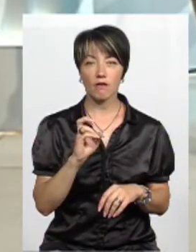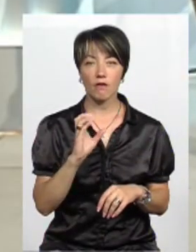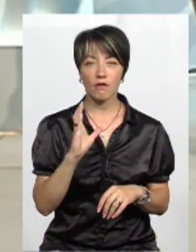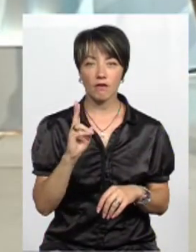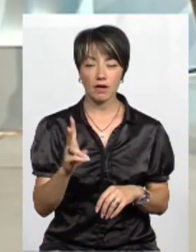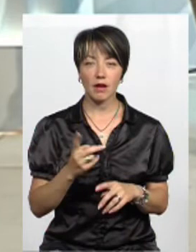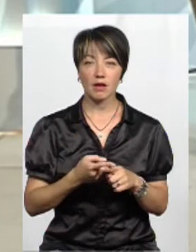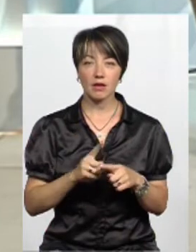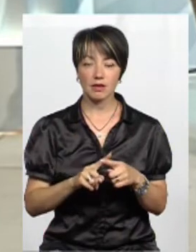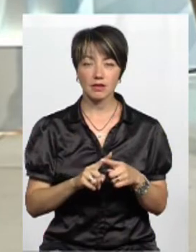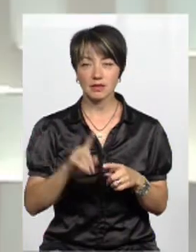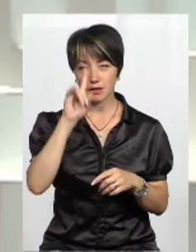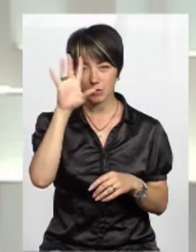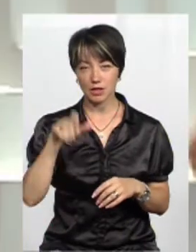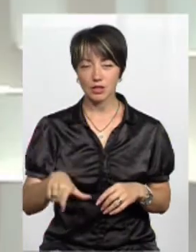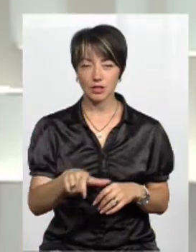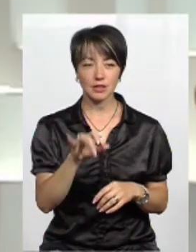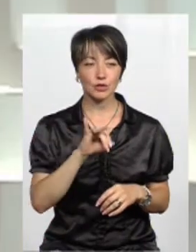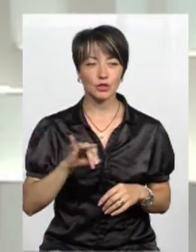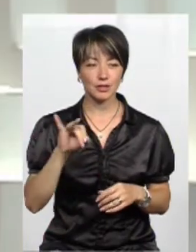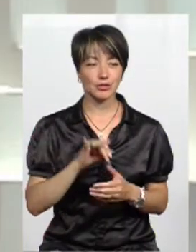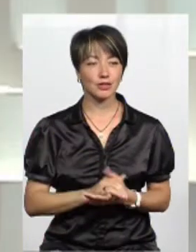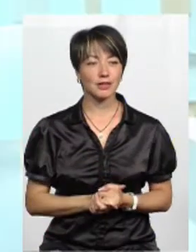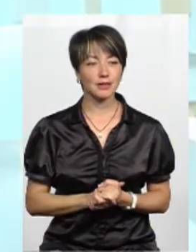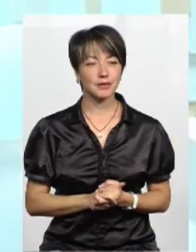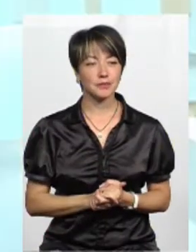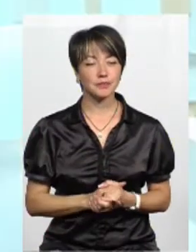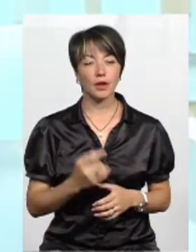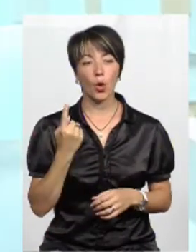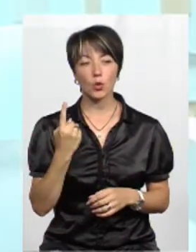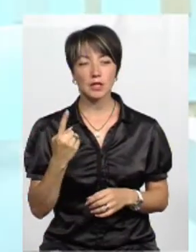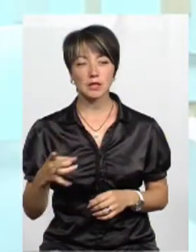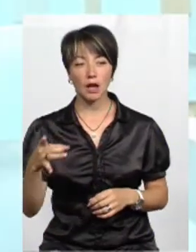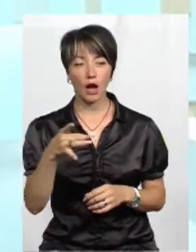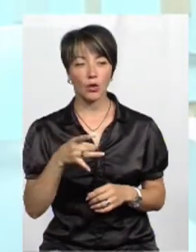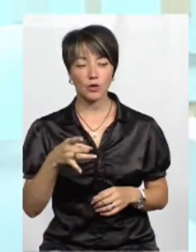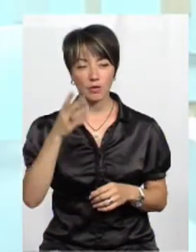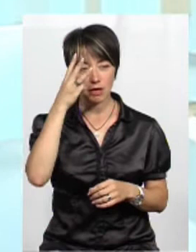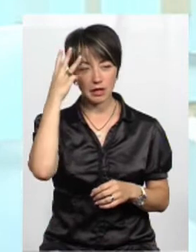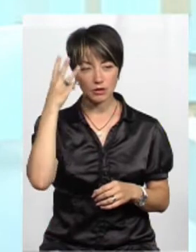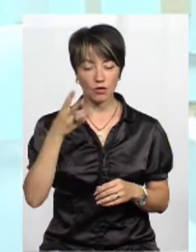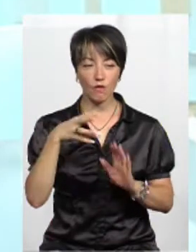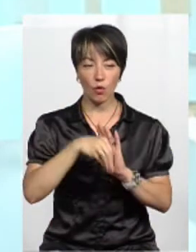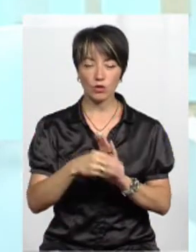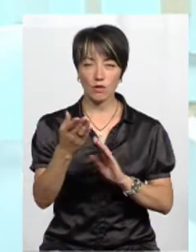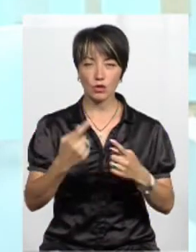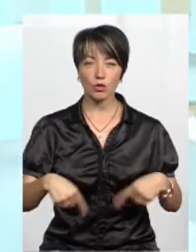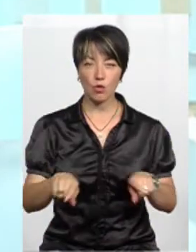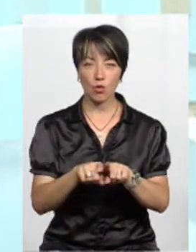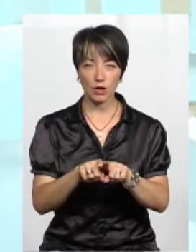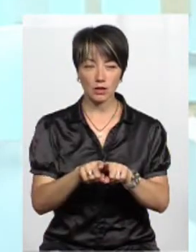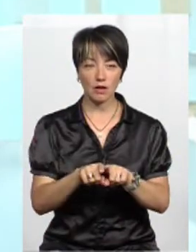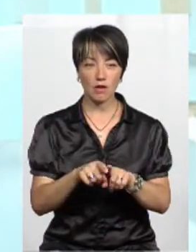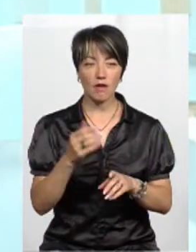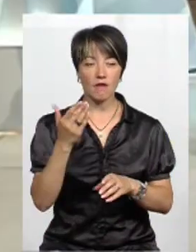Це знаменита річка Вовк. Правильно. Історична. Угу. І один із мікрорайонів Хмельницького, який входить у ваш округ,